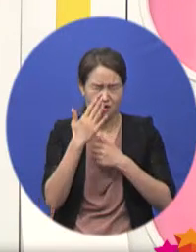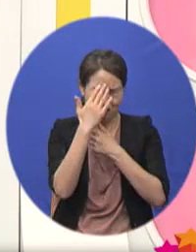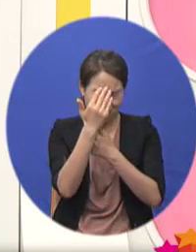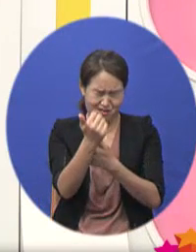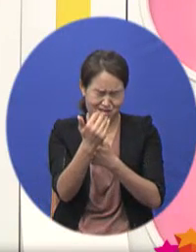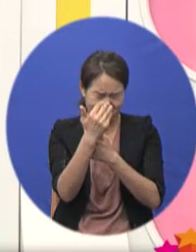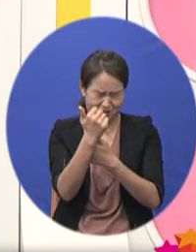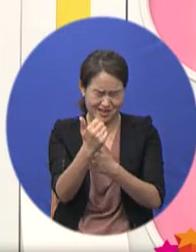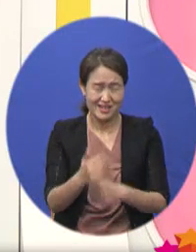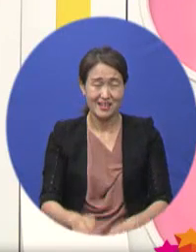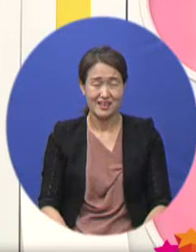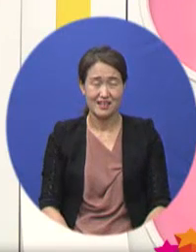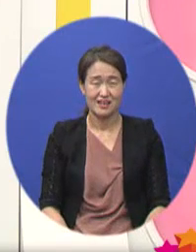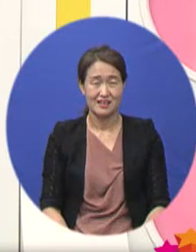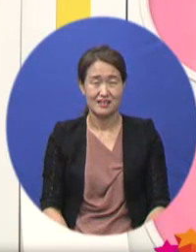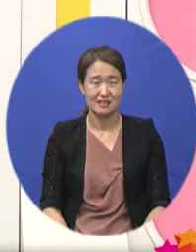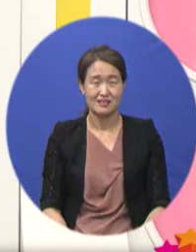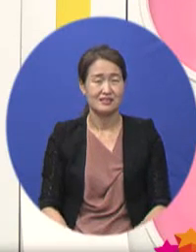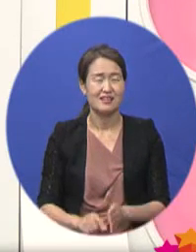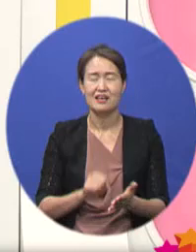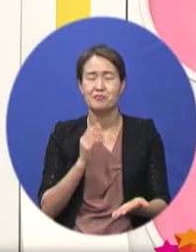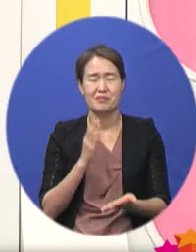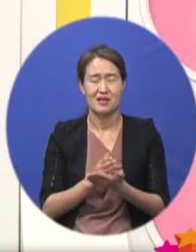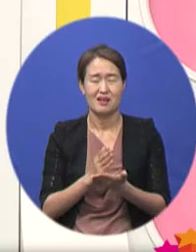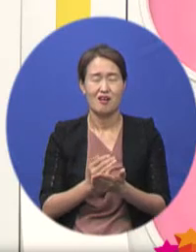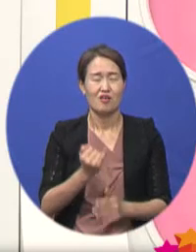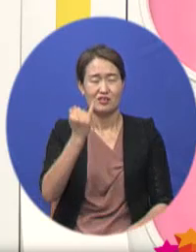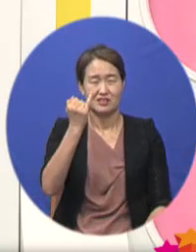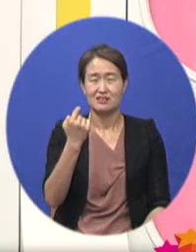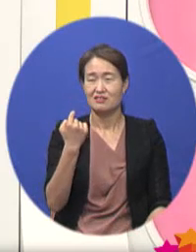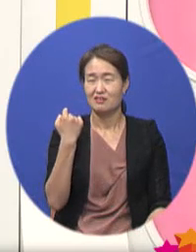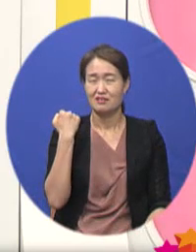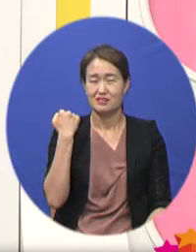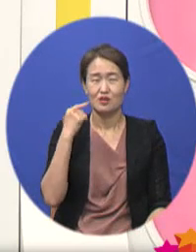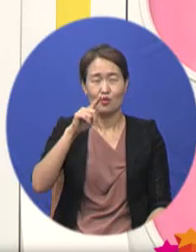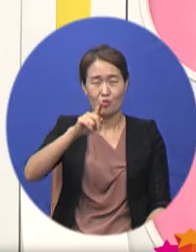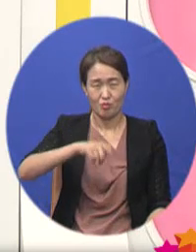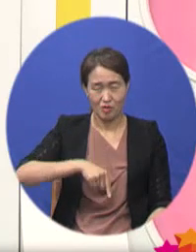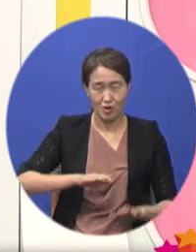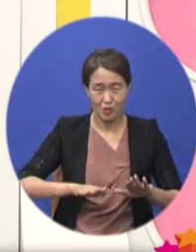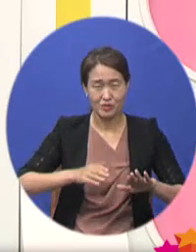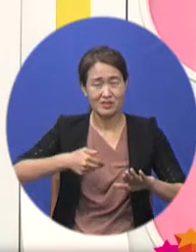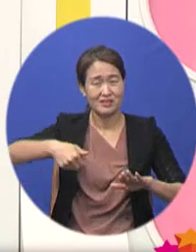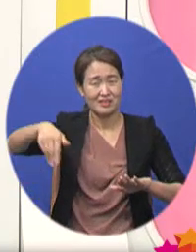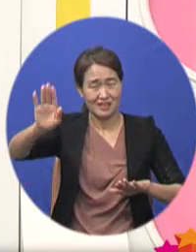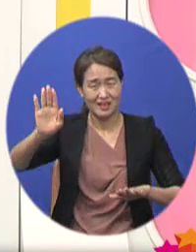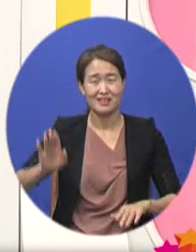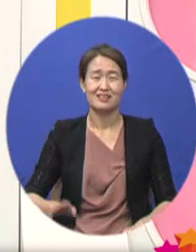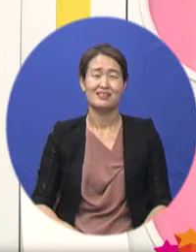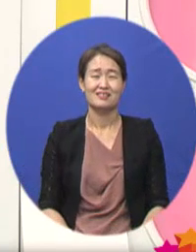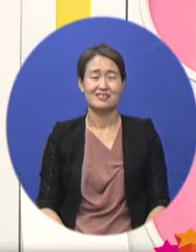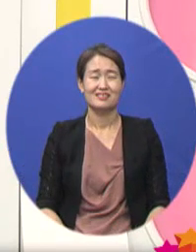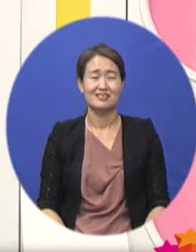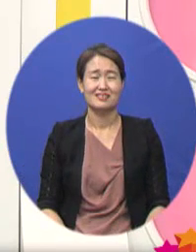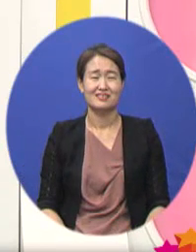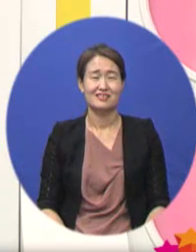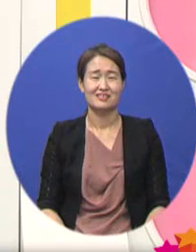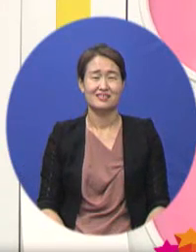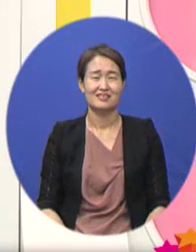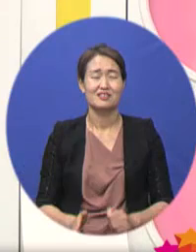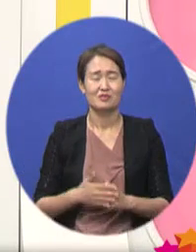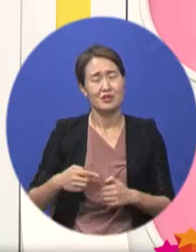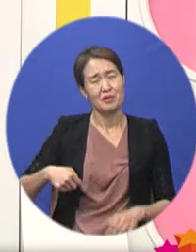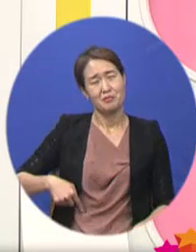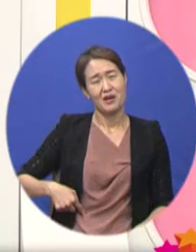네. 이제 당신이 어제 왔다가 오늘 사실은 갔어요. 아 네. 그랬어요. 아, 그래서